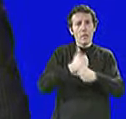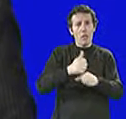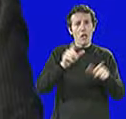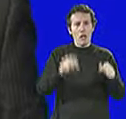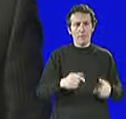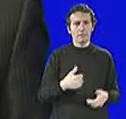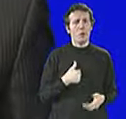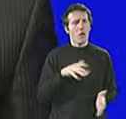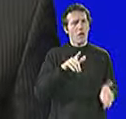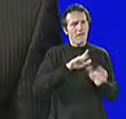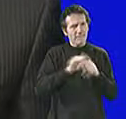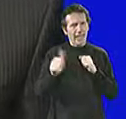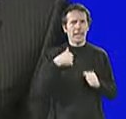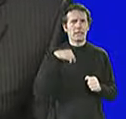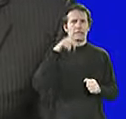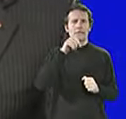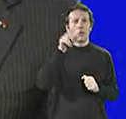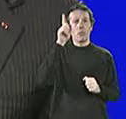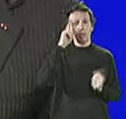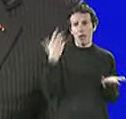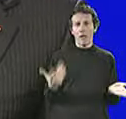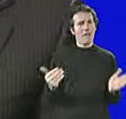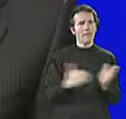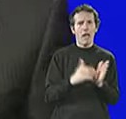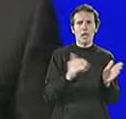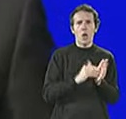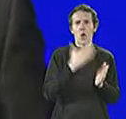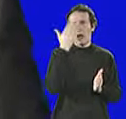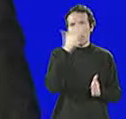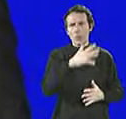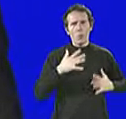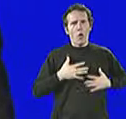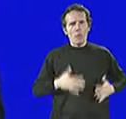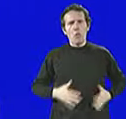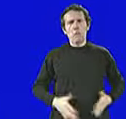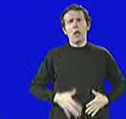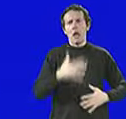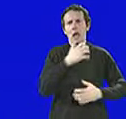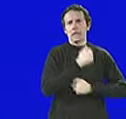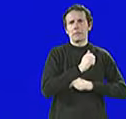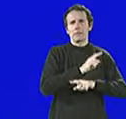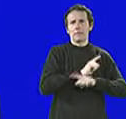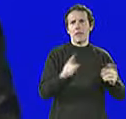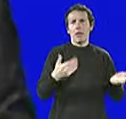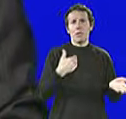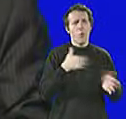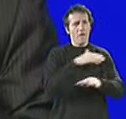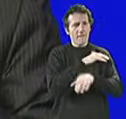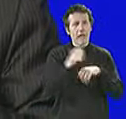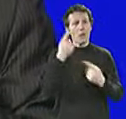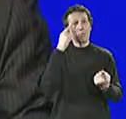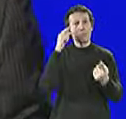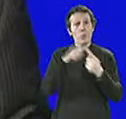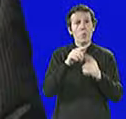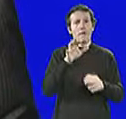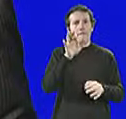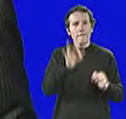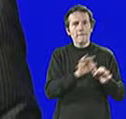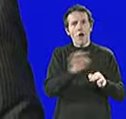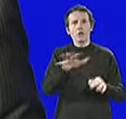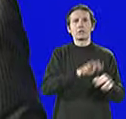fais parce qu'il continue à y avoir des comportements inadmissibles. Je le fais en pensant à la France qui